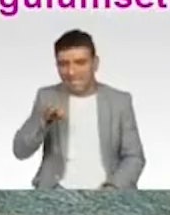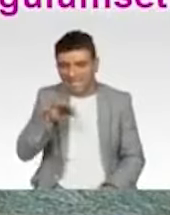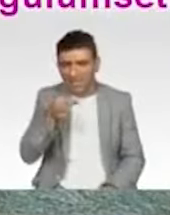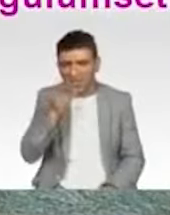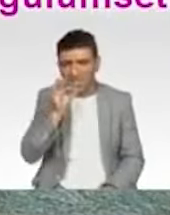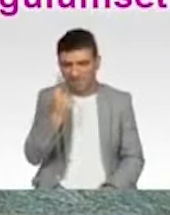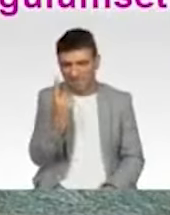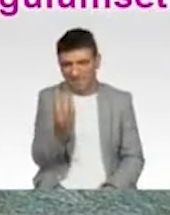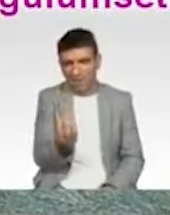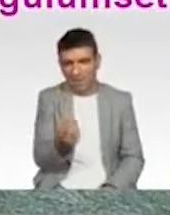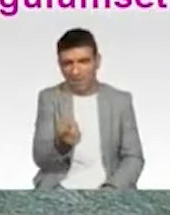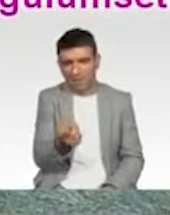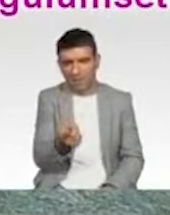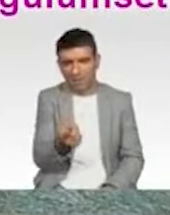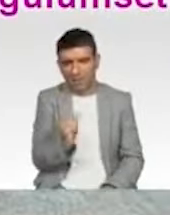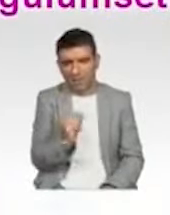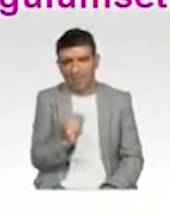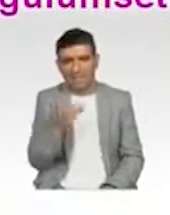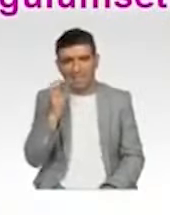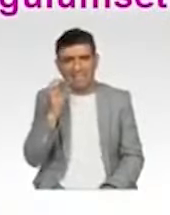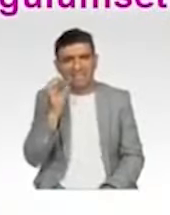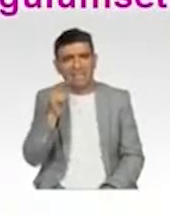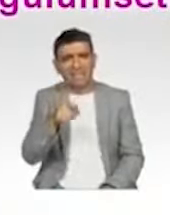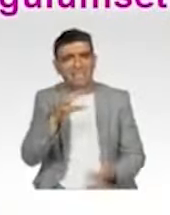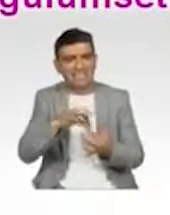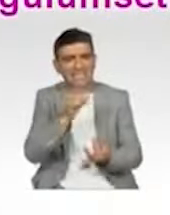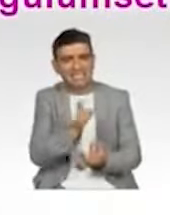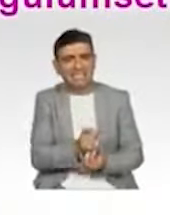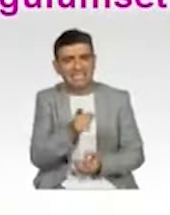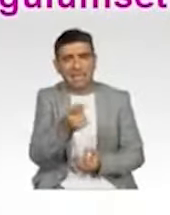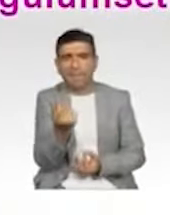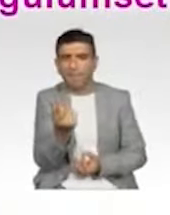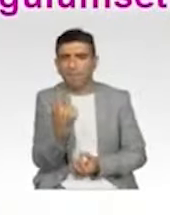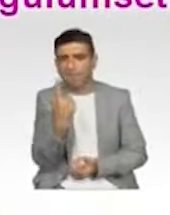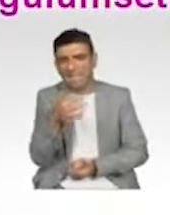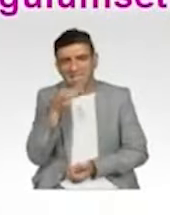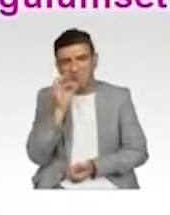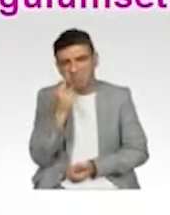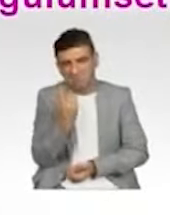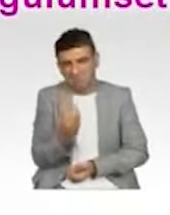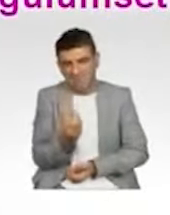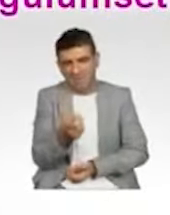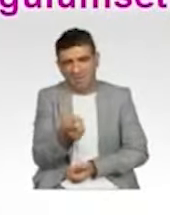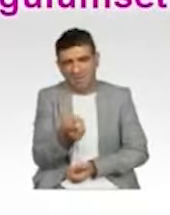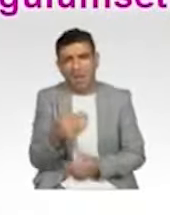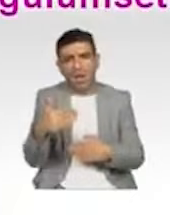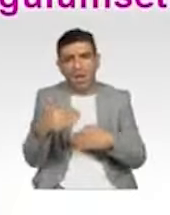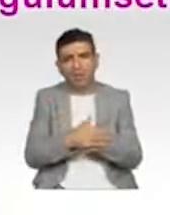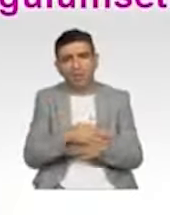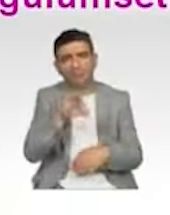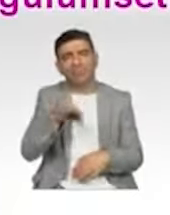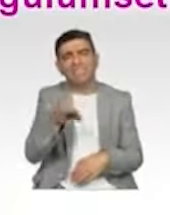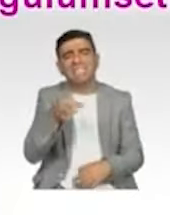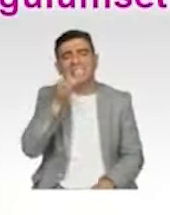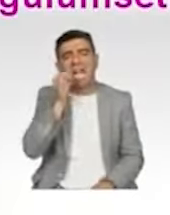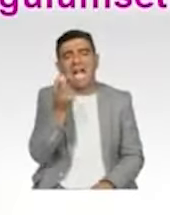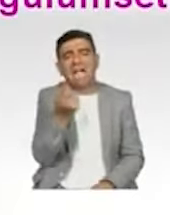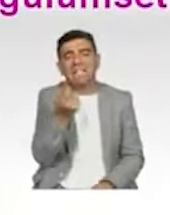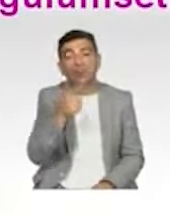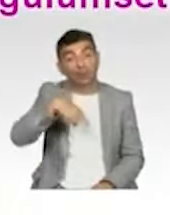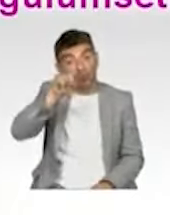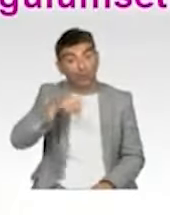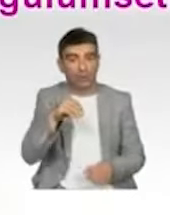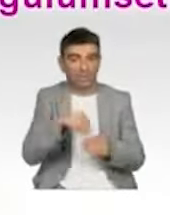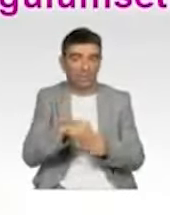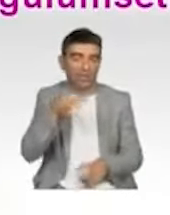tüketilmesi, bir bardak. Yani insanlara biraz şey geliyor, hocam şimdi bir bardak mı içeceğiz sadece? Akşamları çay az içmek lazım, çayı gün içinde